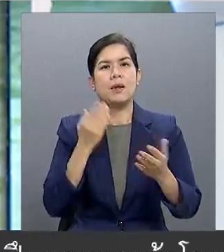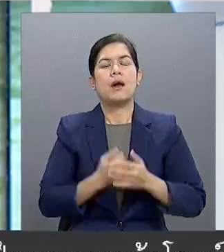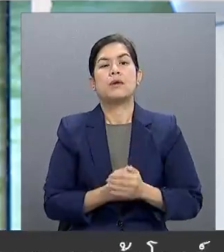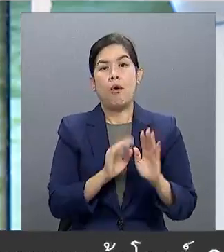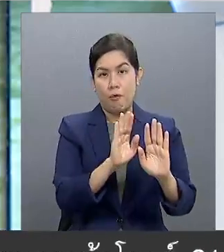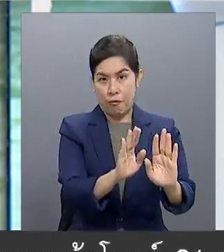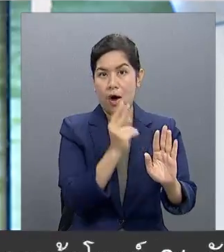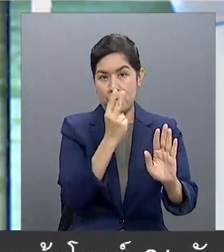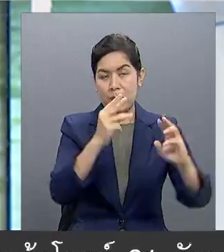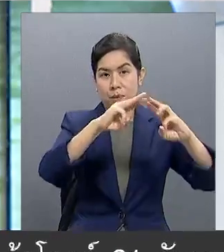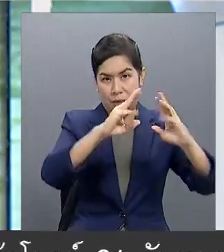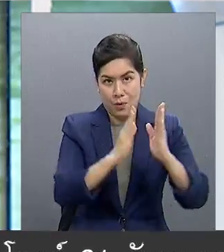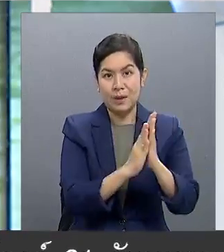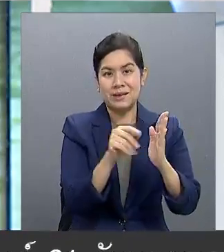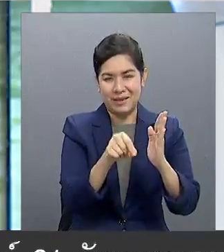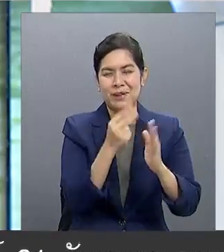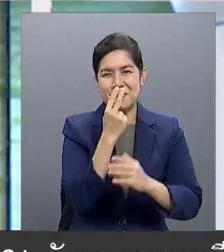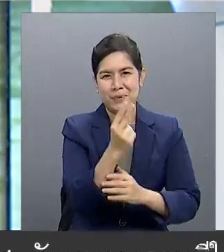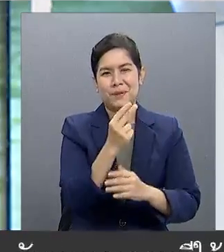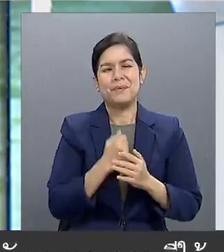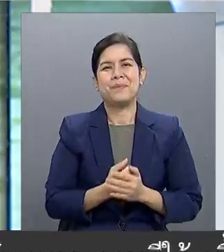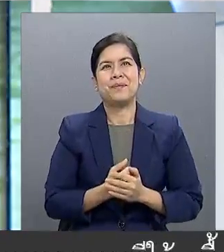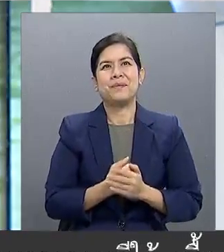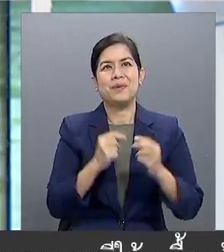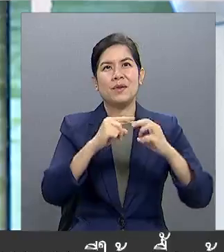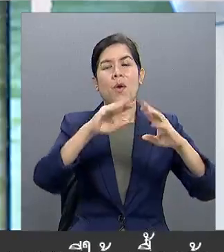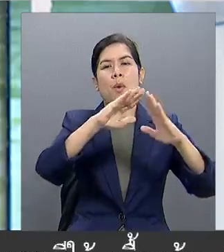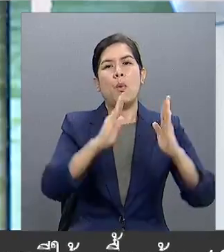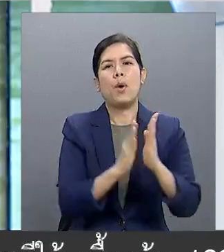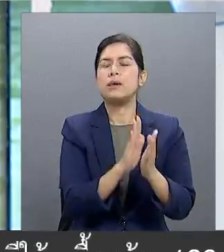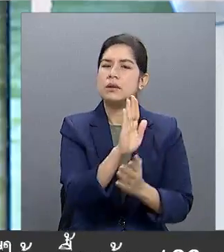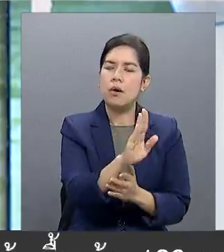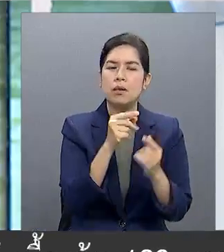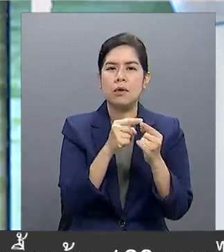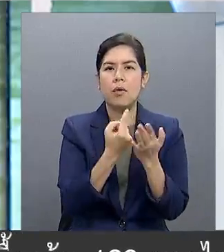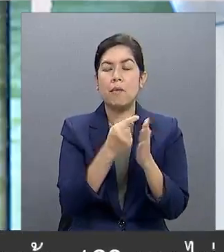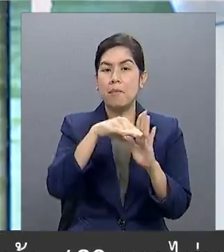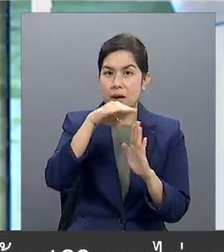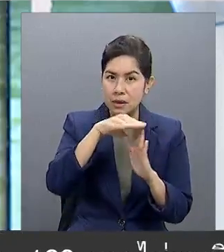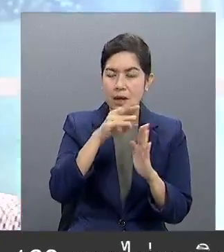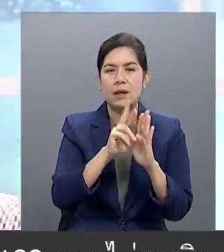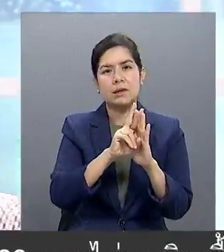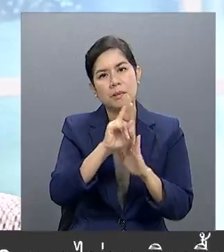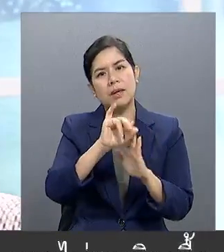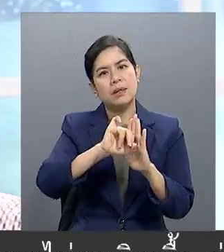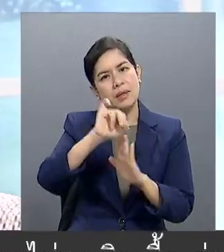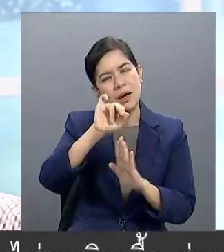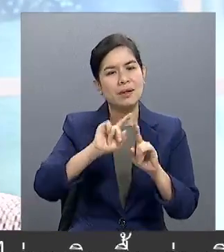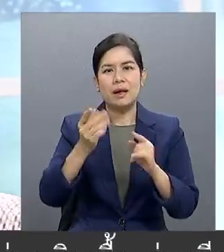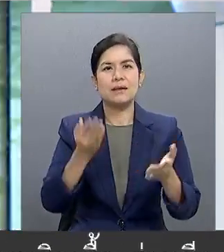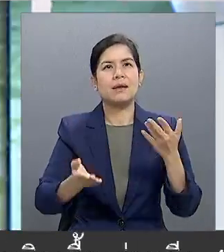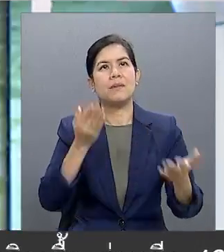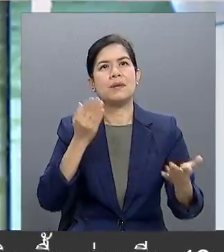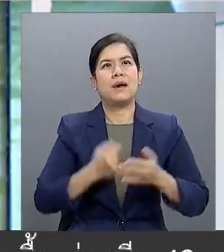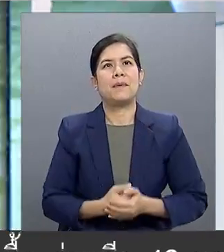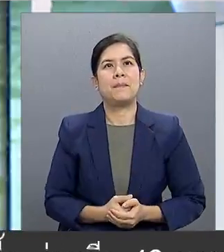างเลือกละกันวัดเมืองเหนืออันนี้ขออนุญาตพูดโดยรวมละกันเนาะจะไปที่ไหนเชียงรายเชียงใหม่น่านหรือที่ไหนก็แล้วแต่ ผมนึกว่าคุณจะฝากเรื่องของตั๋วเครื่องบินมี